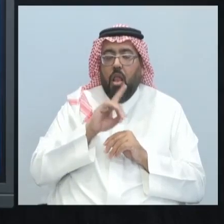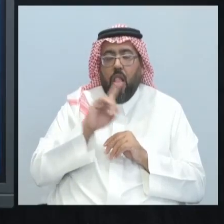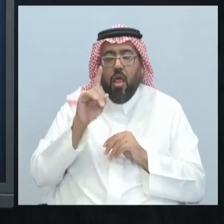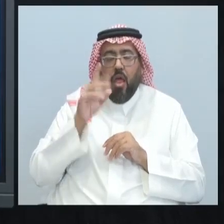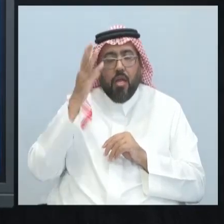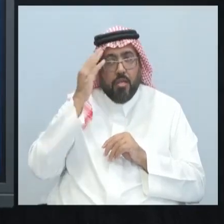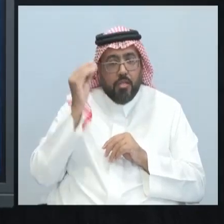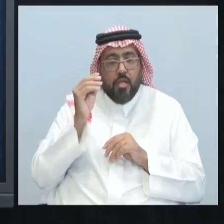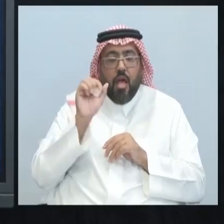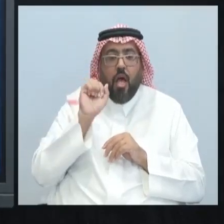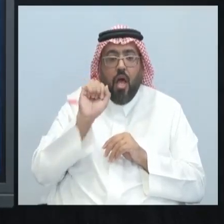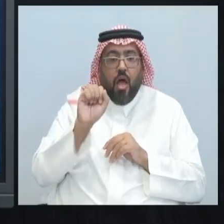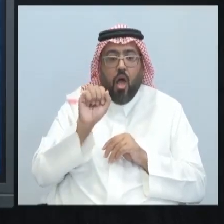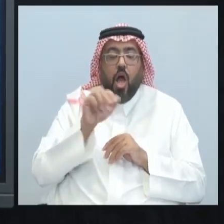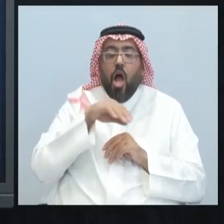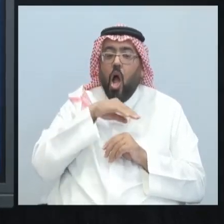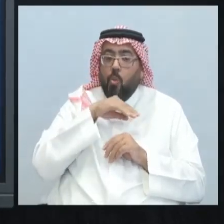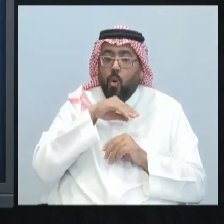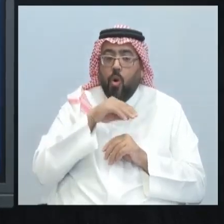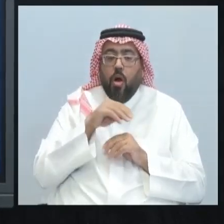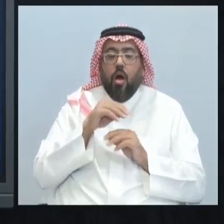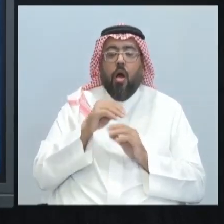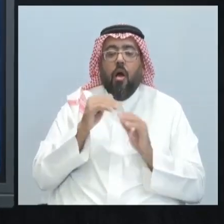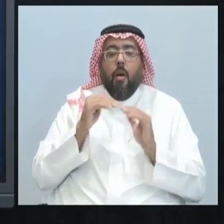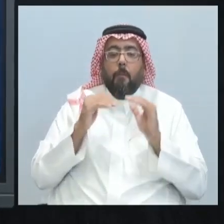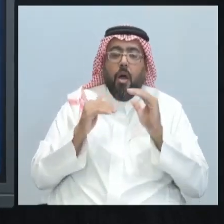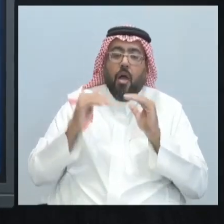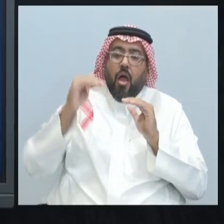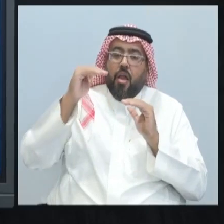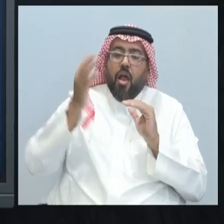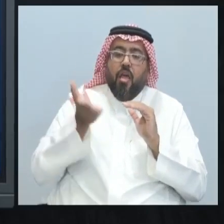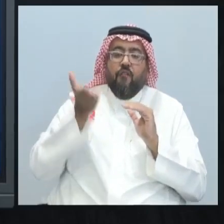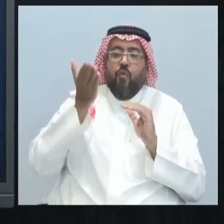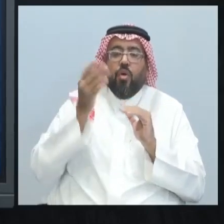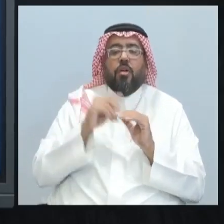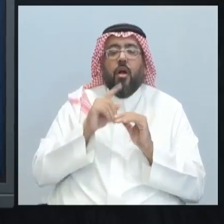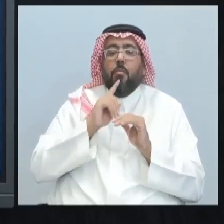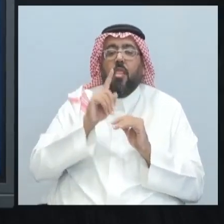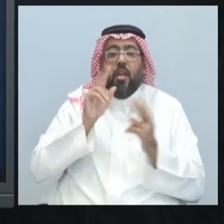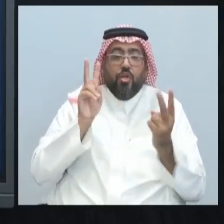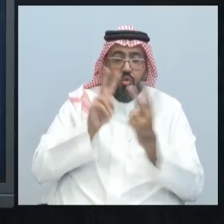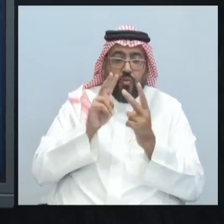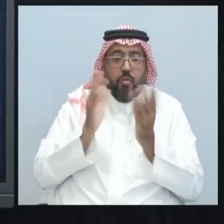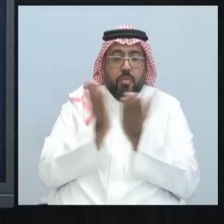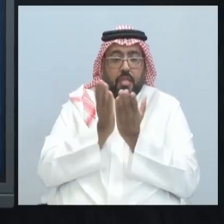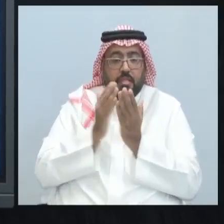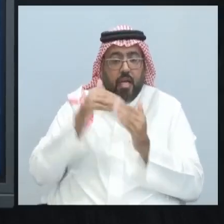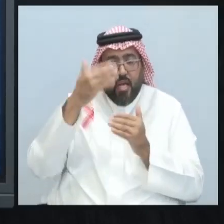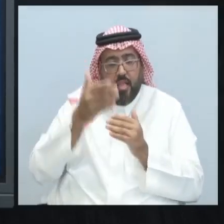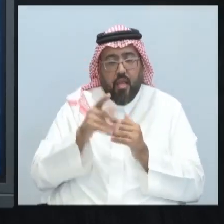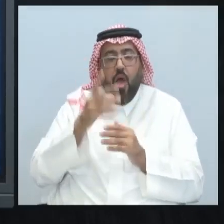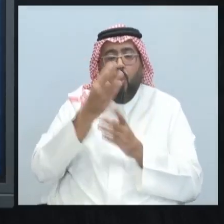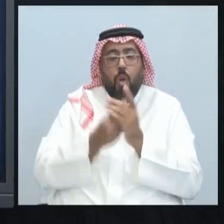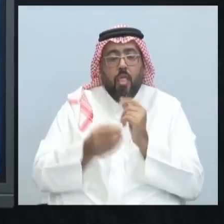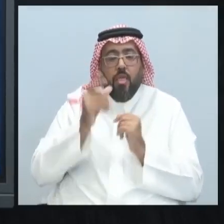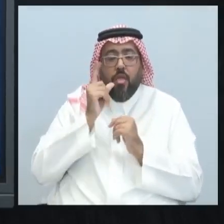الاب ان له مكانه وحق عظيم ايضا التقيكم بحول الله سبحانه وتعالى ابنائي